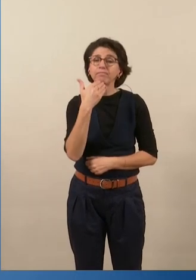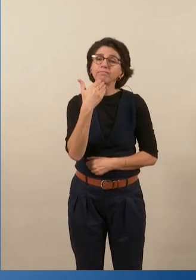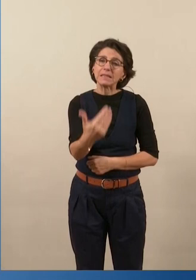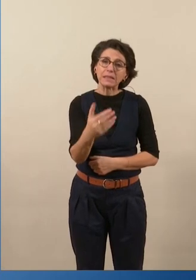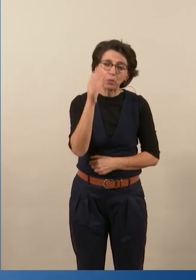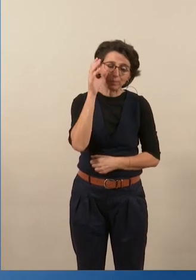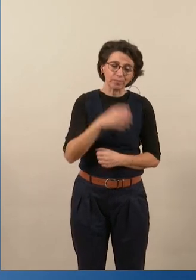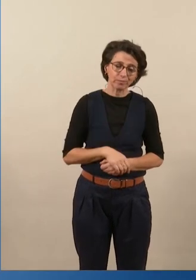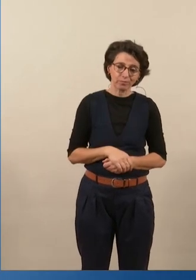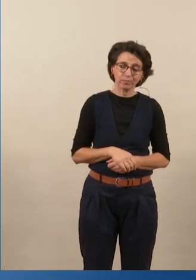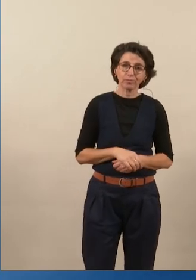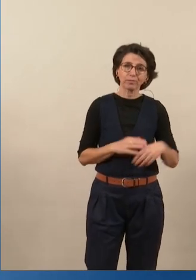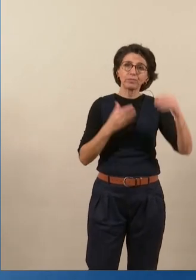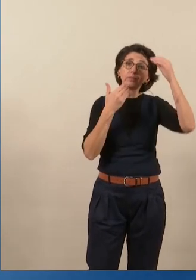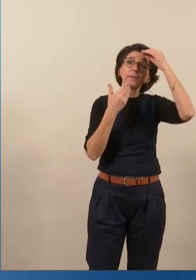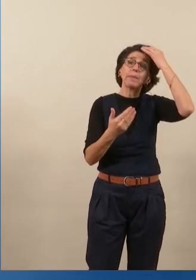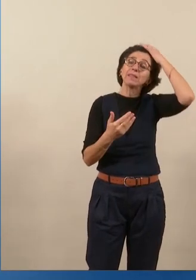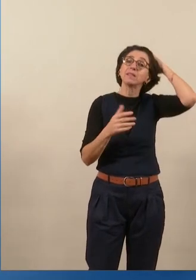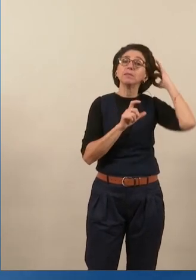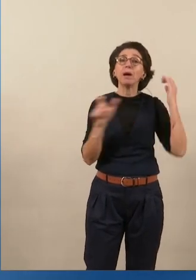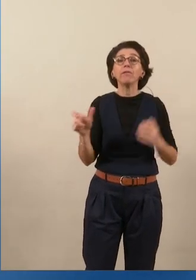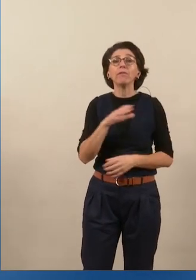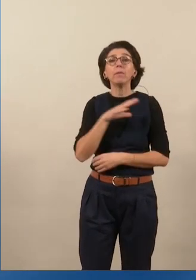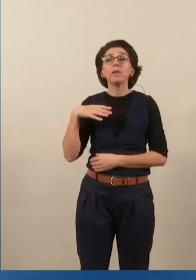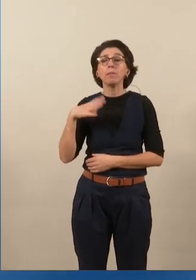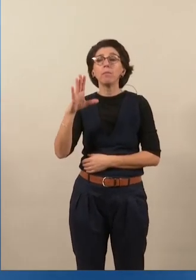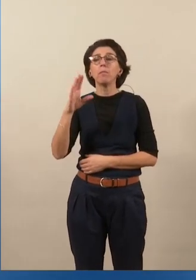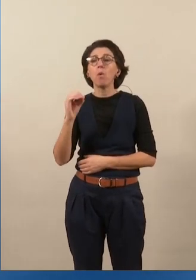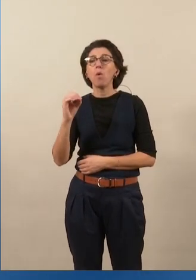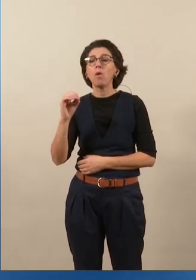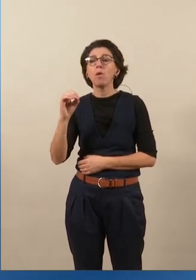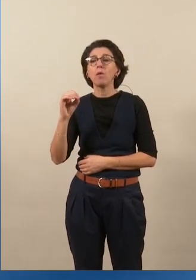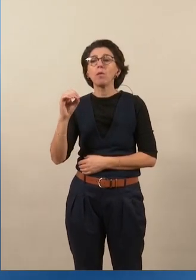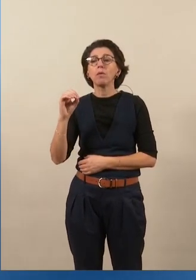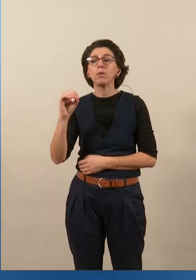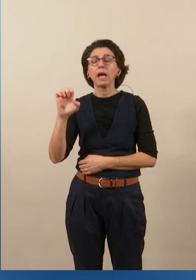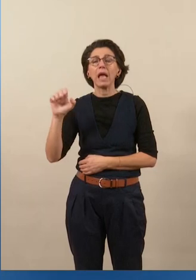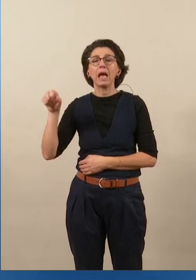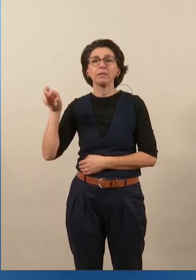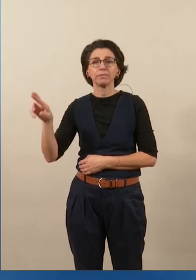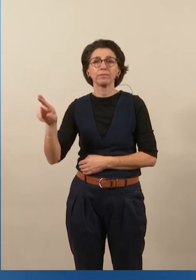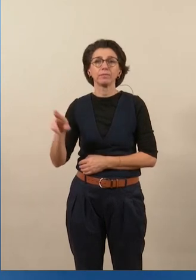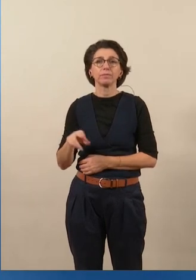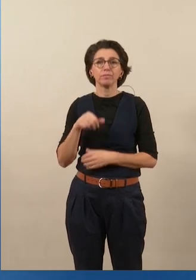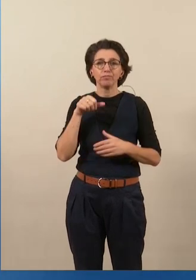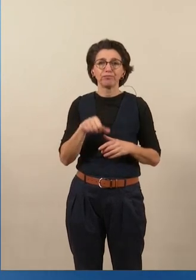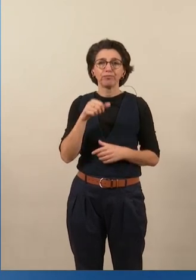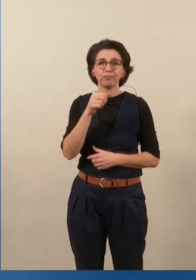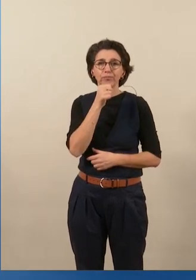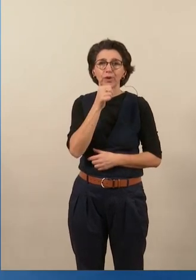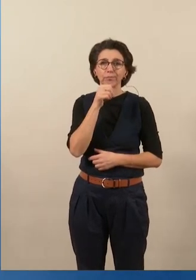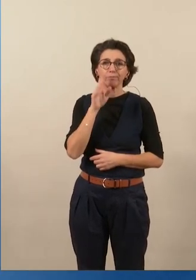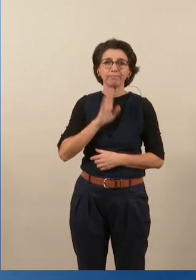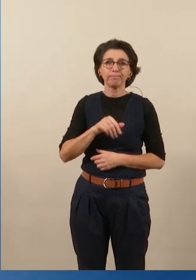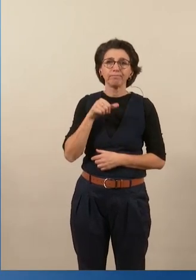remercie merci du coup on enchaîne avec Madame Boer Monsieur le Maire mes il faut appuyer sur le